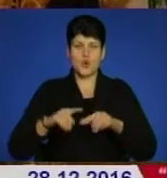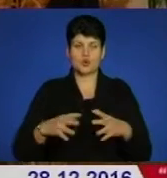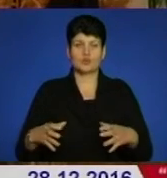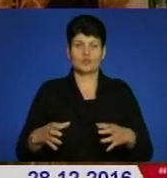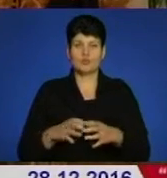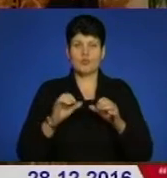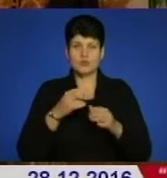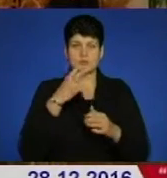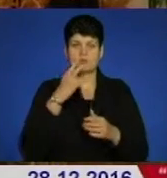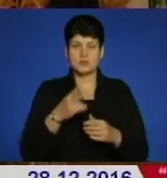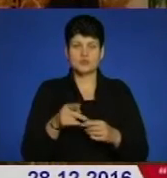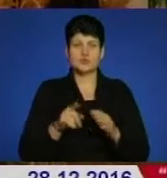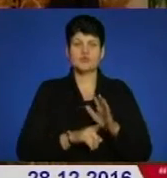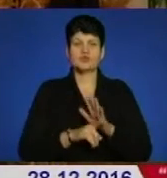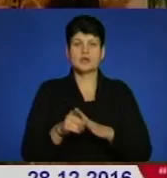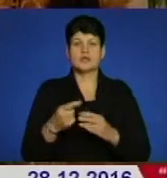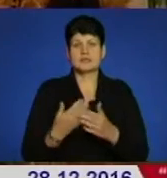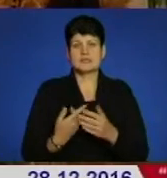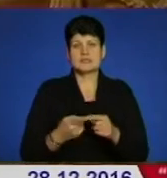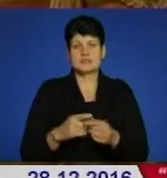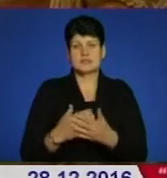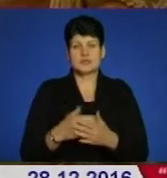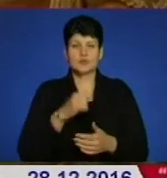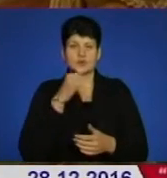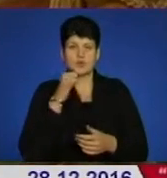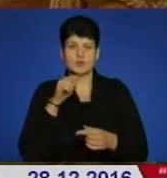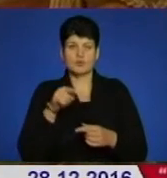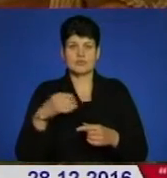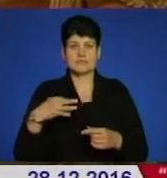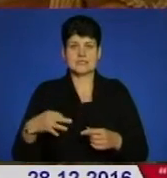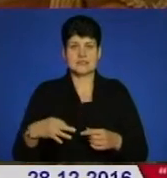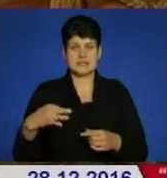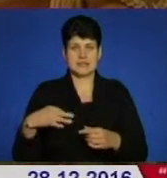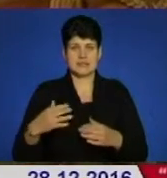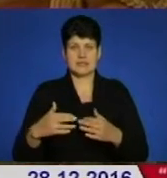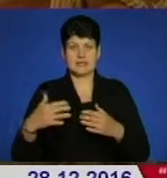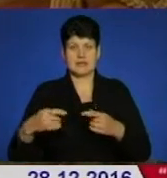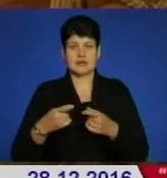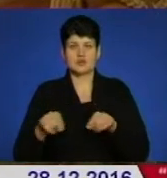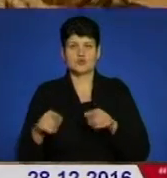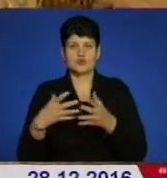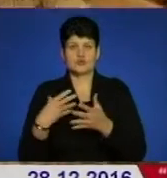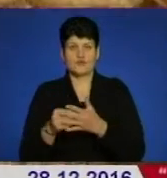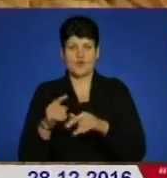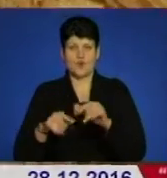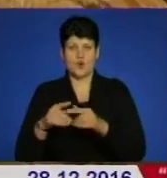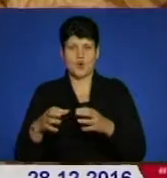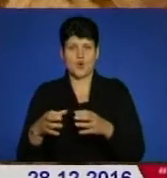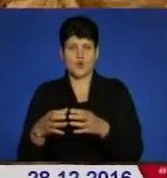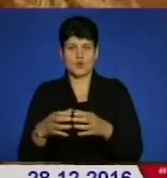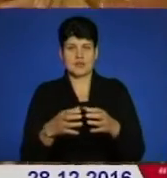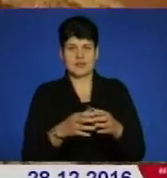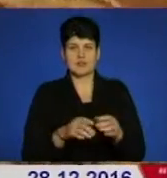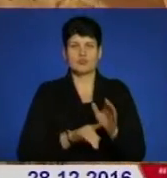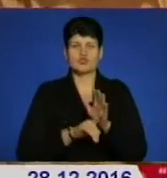можна побачити, що початок – це, умовно кажучи, дід. Потім його сини, які далі створюють свої родини. Отак, починаючи